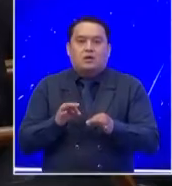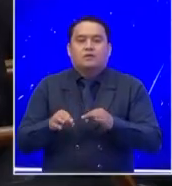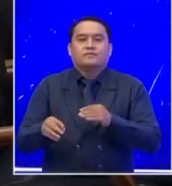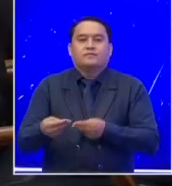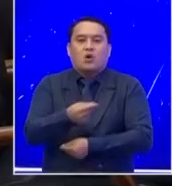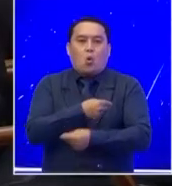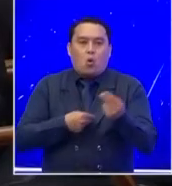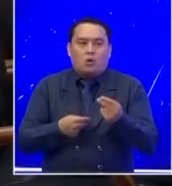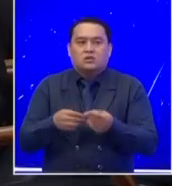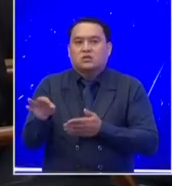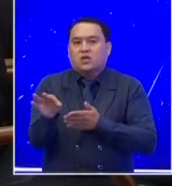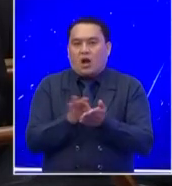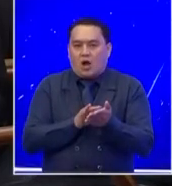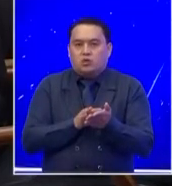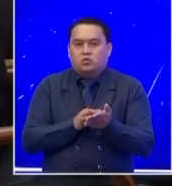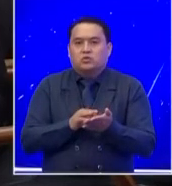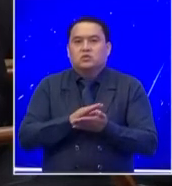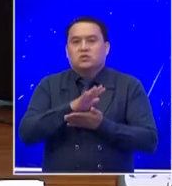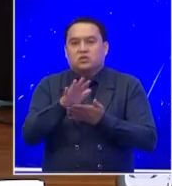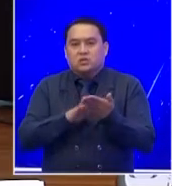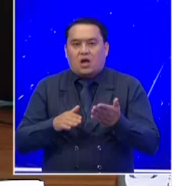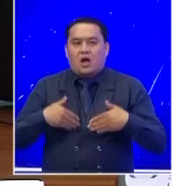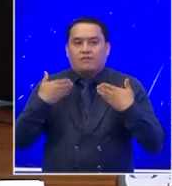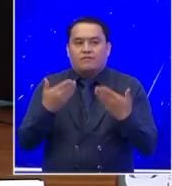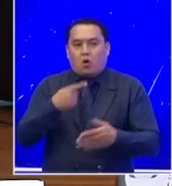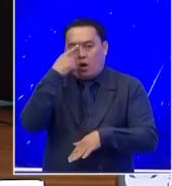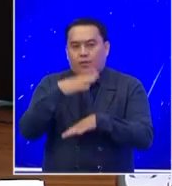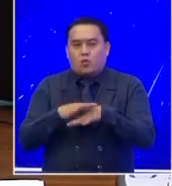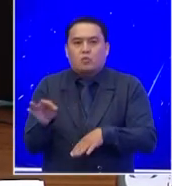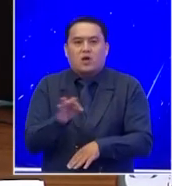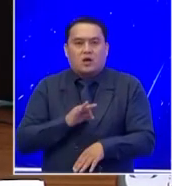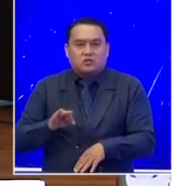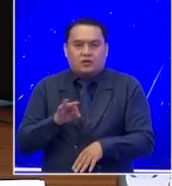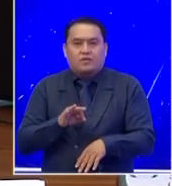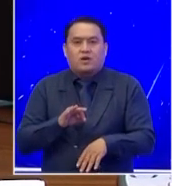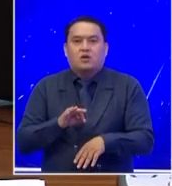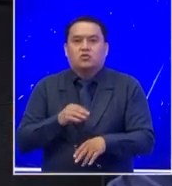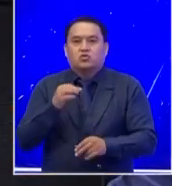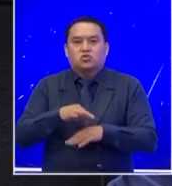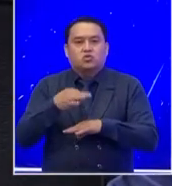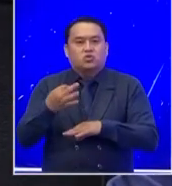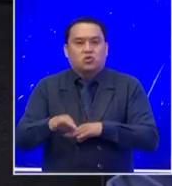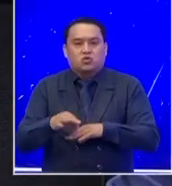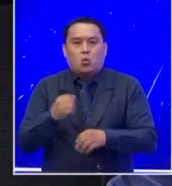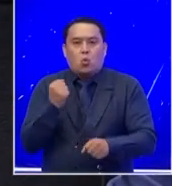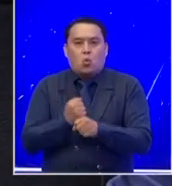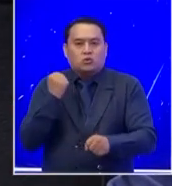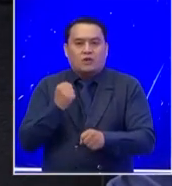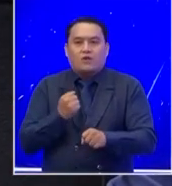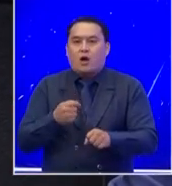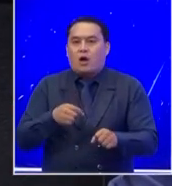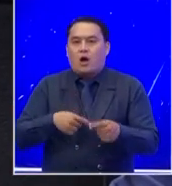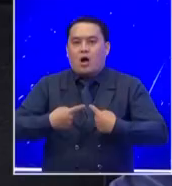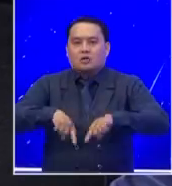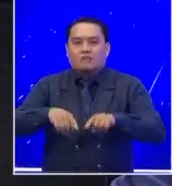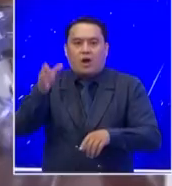необходимо пресечь моментально, заявил заместитель акима Алматинской области. Батыржан Байжуманов жестко раскритиковал руководителей